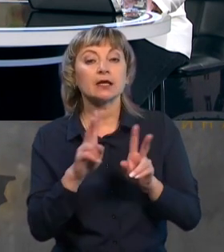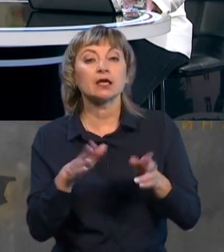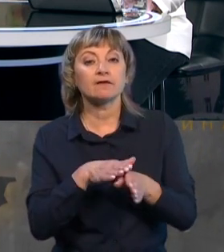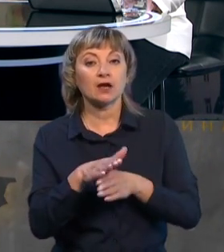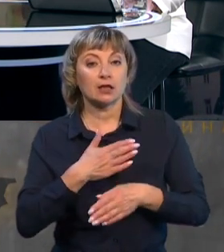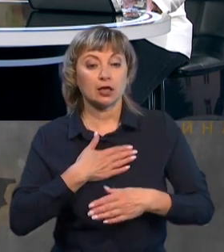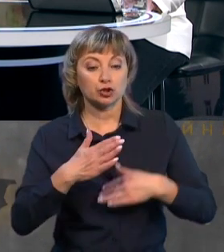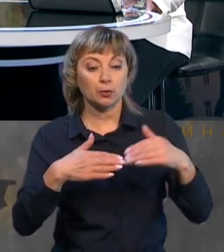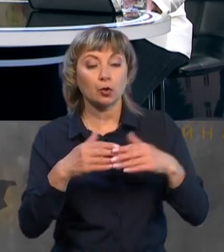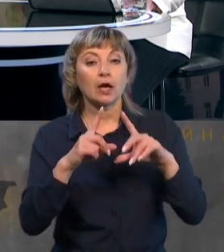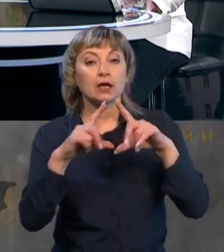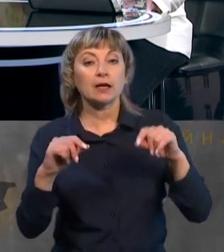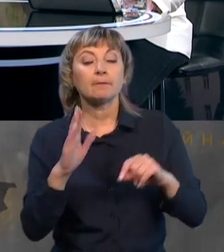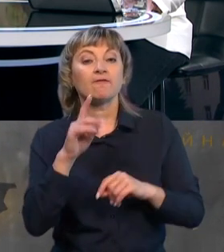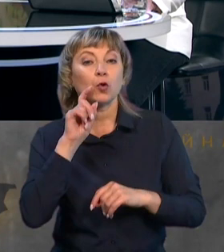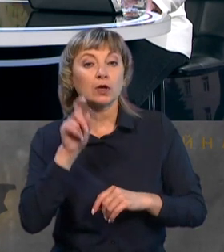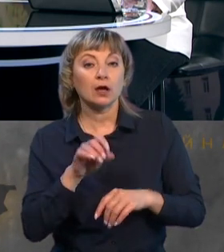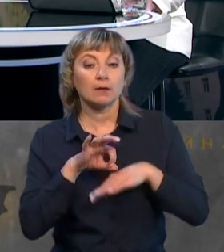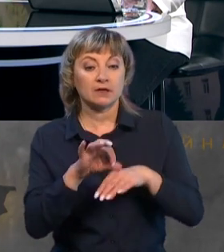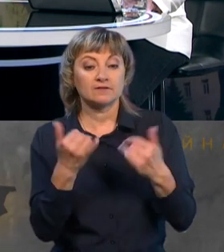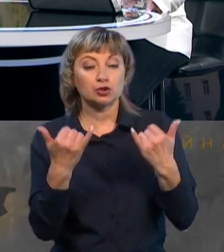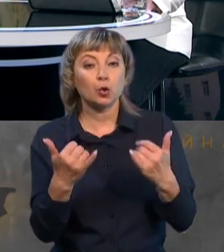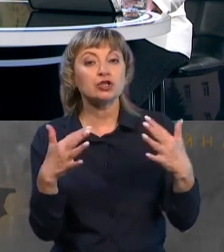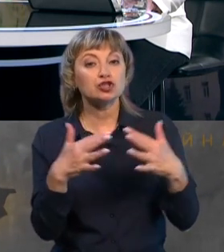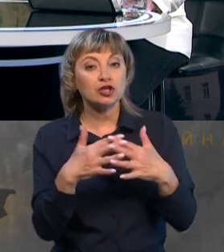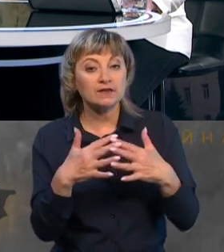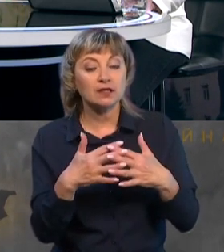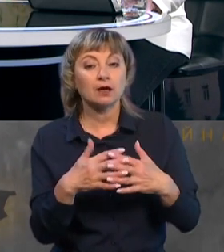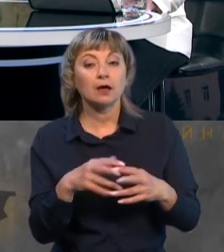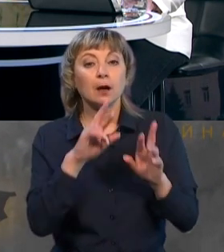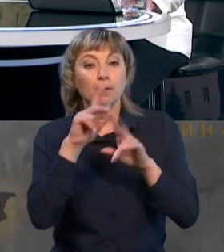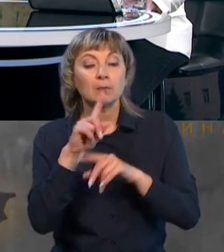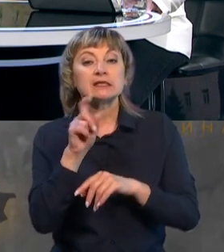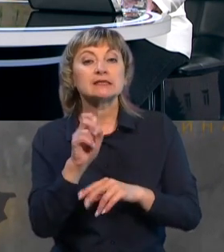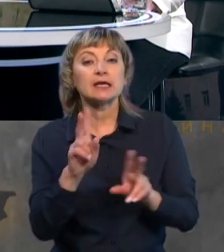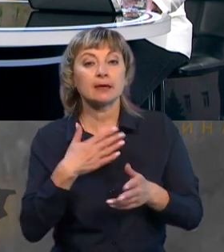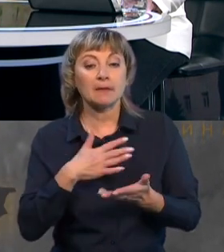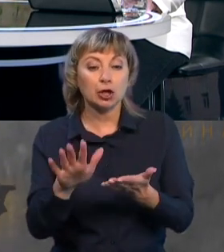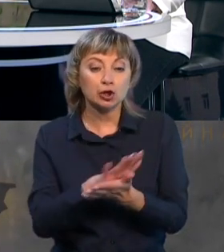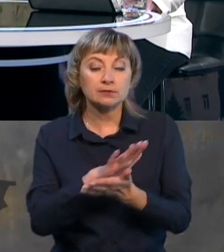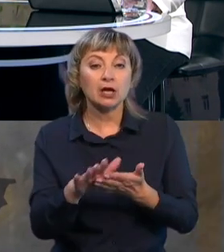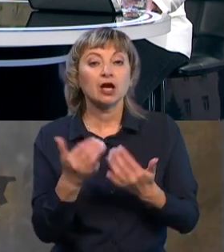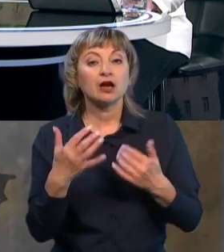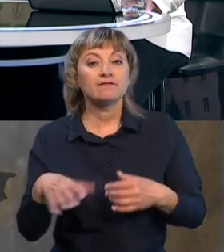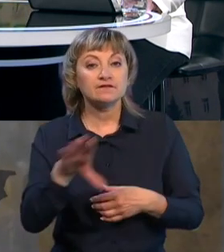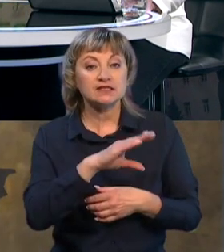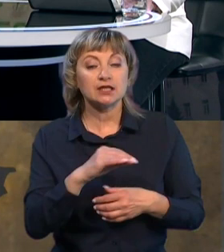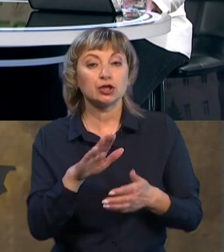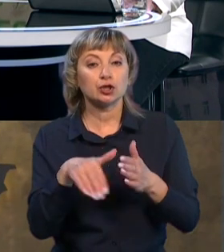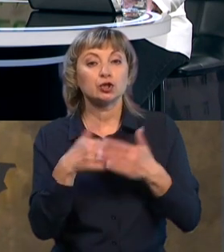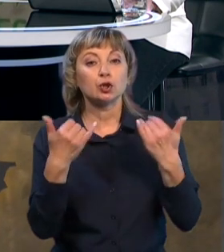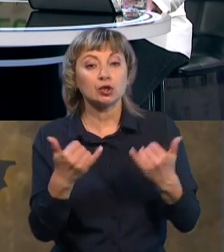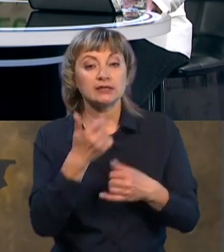нашими руками тренди в Україні що і привело до сьогоднішньої війни помилки за якими розплачуємося усі і досі Дякуємо